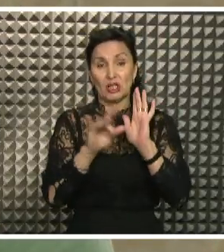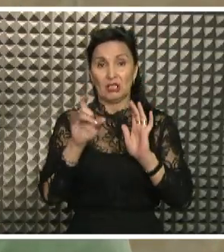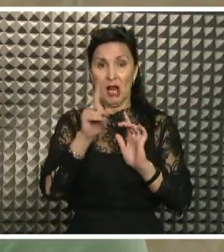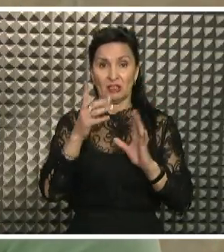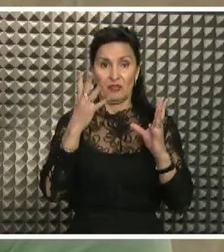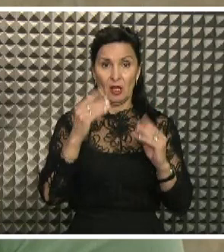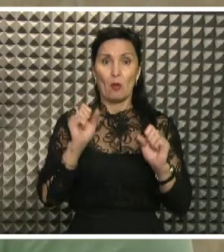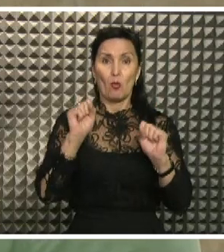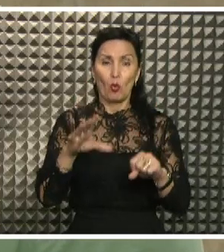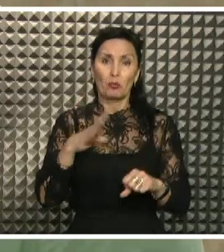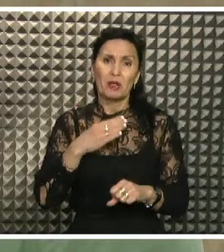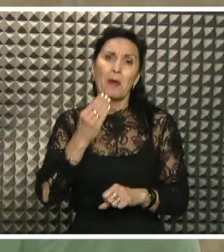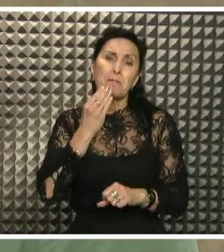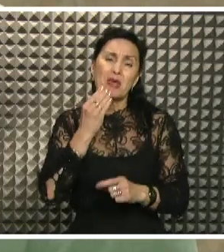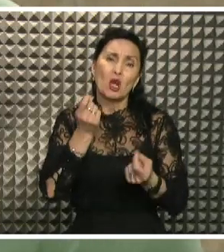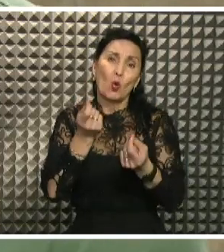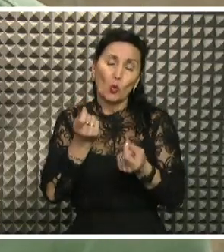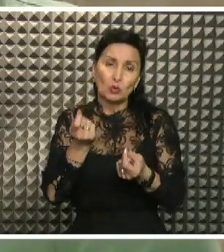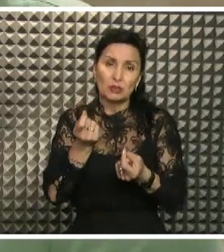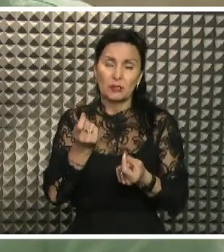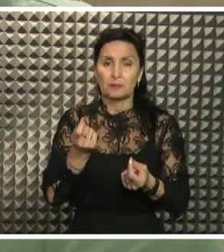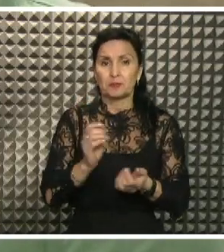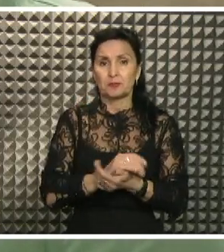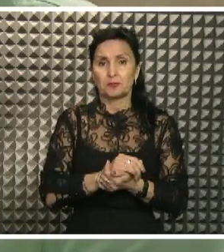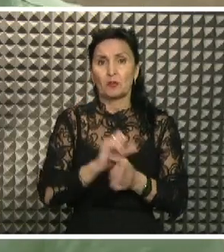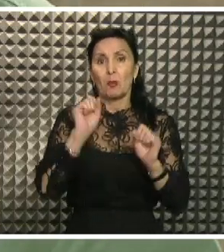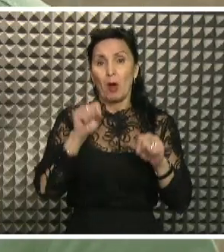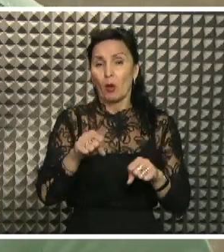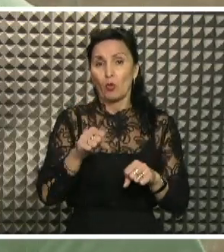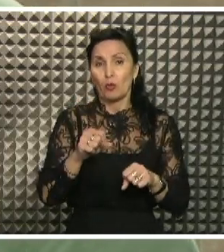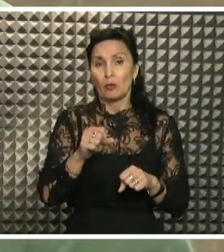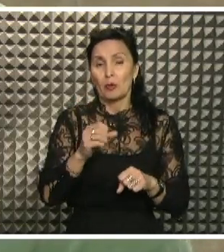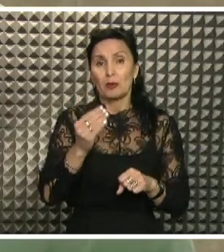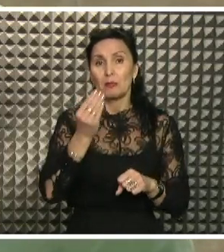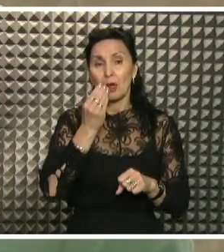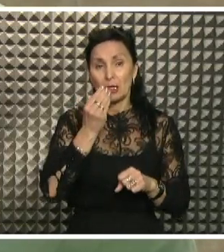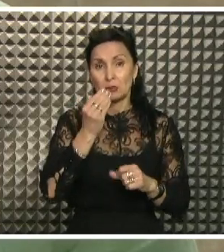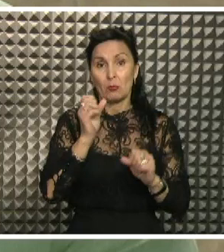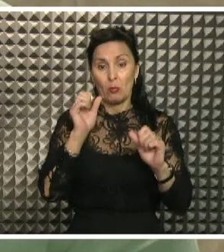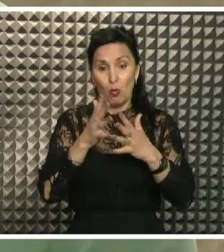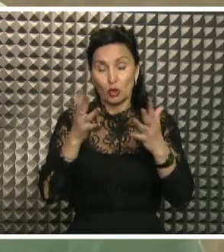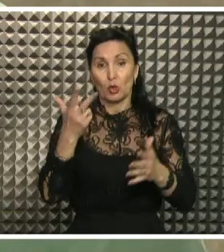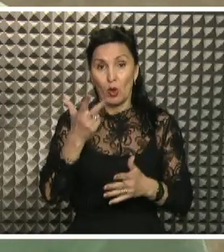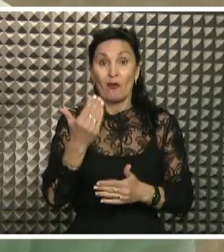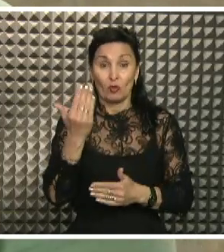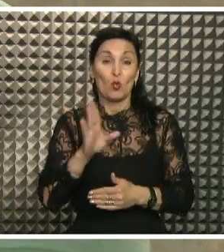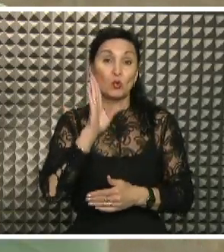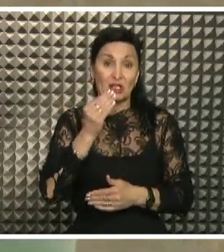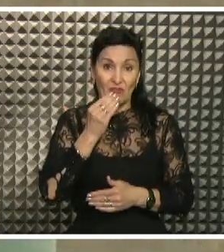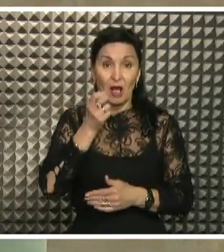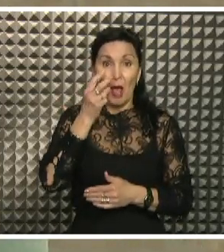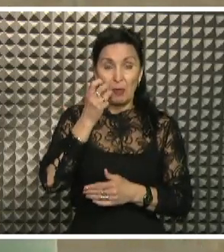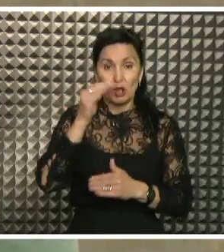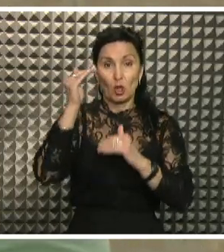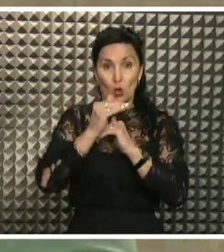Это могут быть перекусы. То есть некоторые говорят, да я не могу поесть больше трех. Тогда я говорю, вот вы завтракаете, обедаете